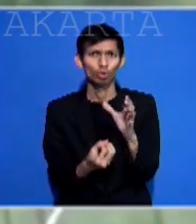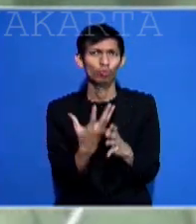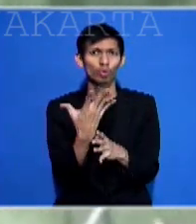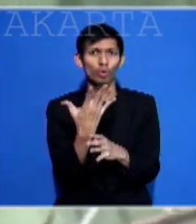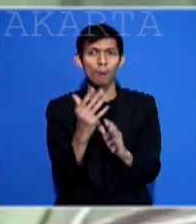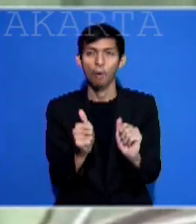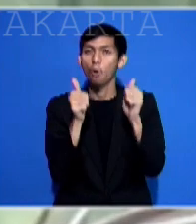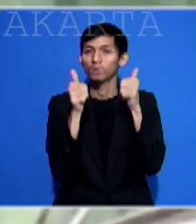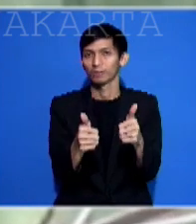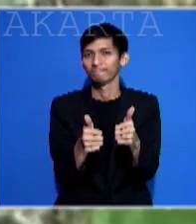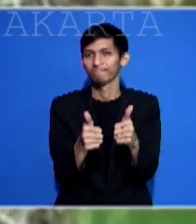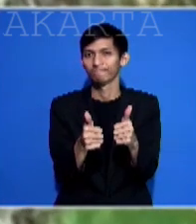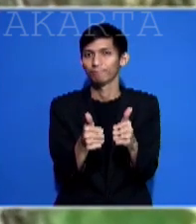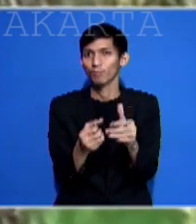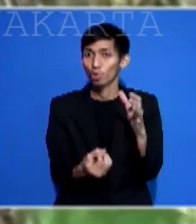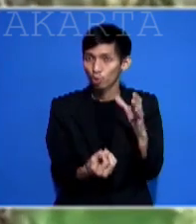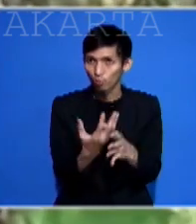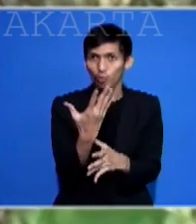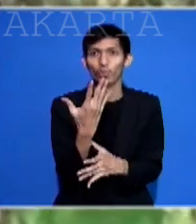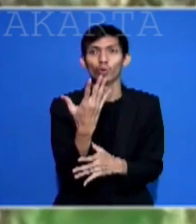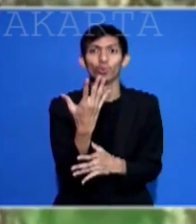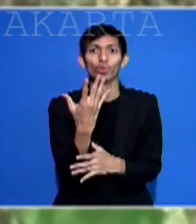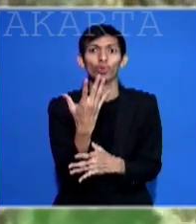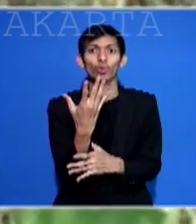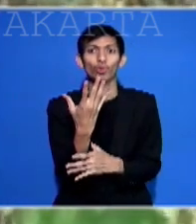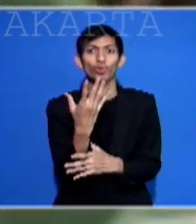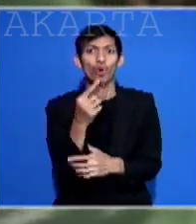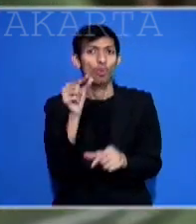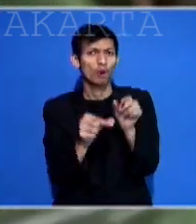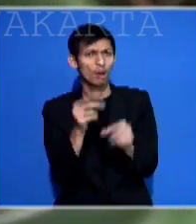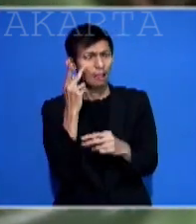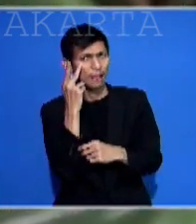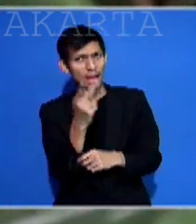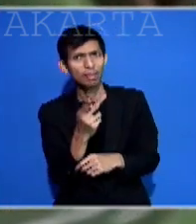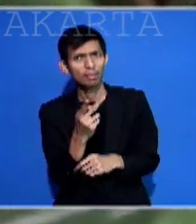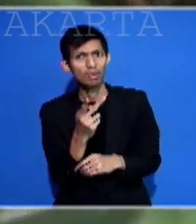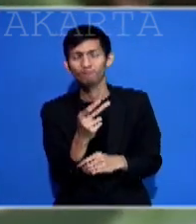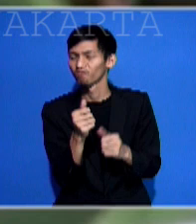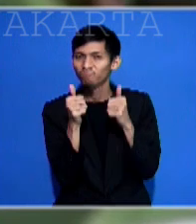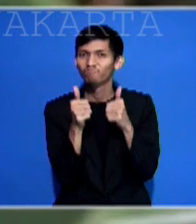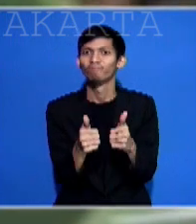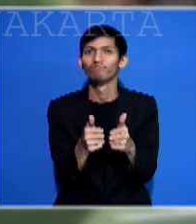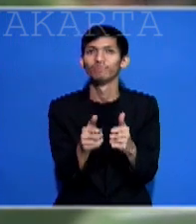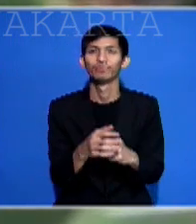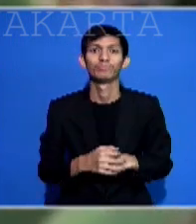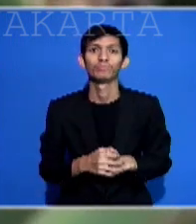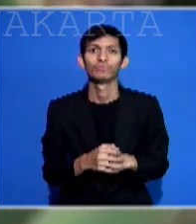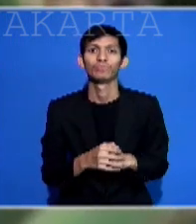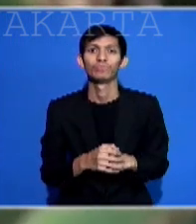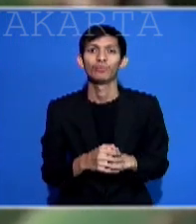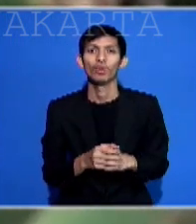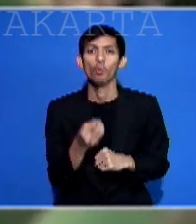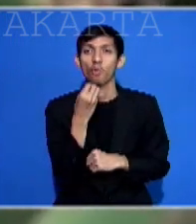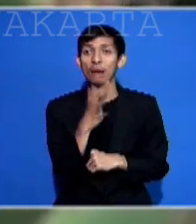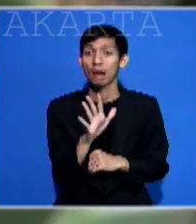Sekar werni jenis salem menika saged damel sinten kemawon ingkang ningali dados kesengsem. Mboten namung werninipun ingkang